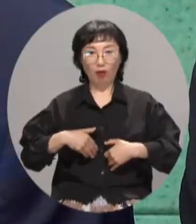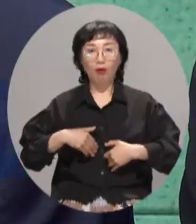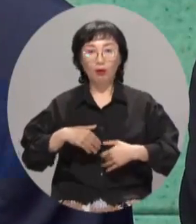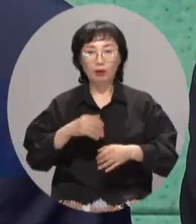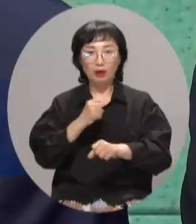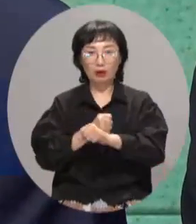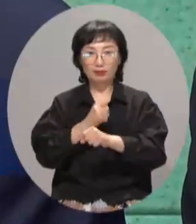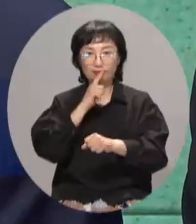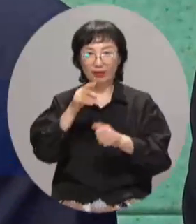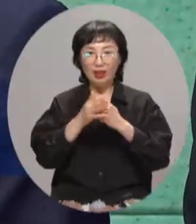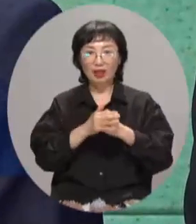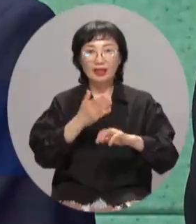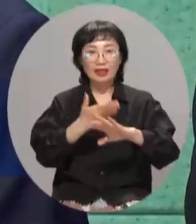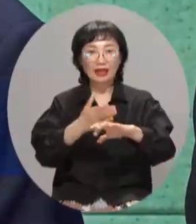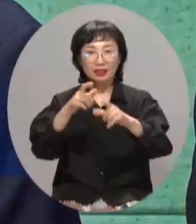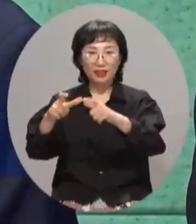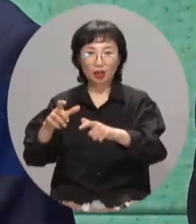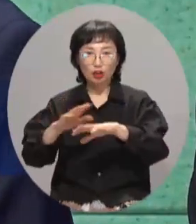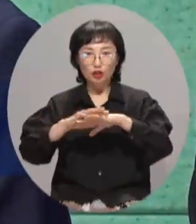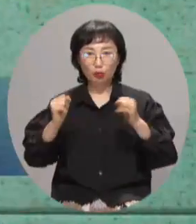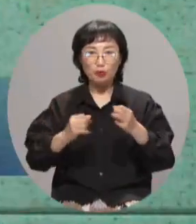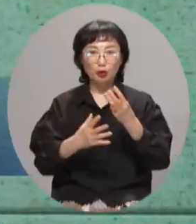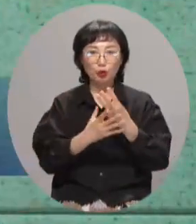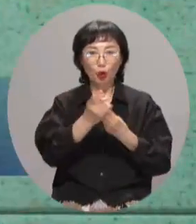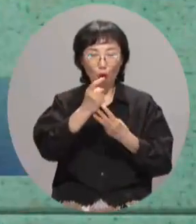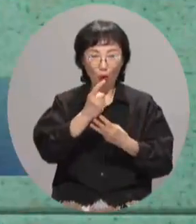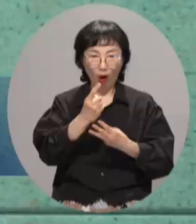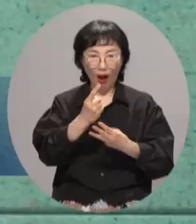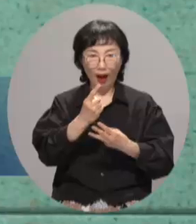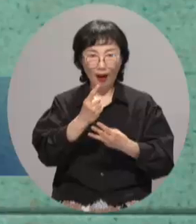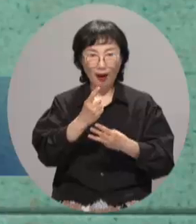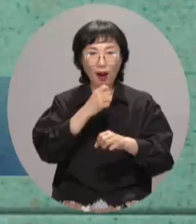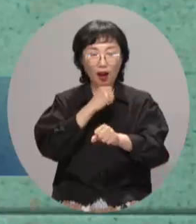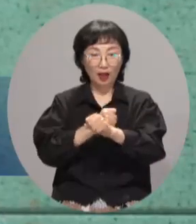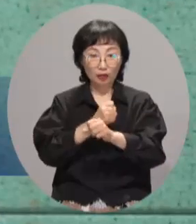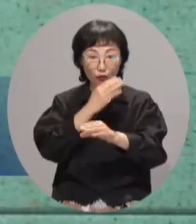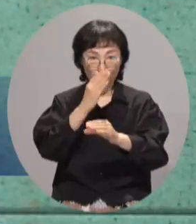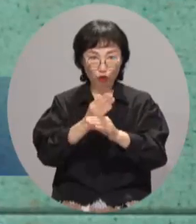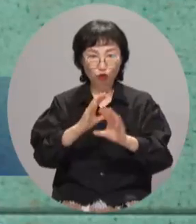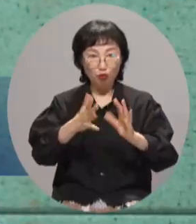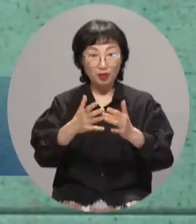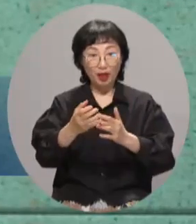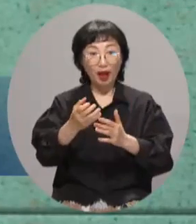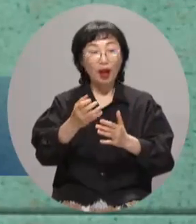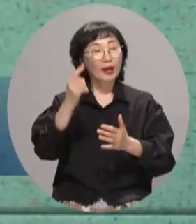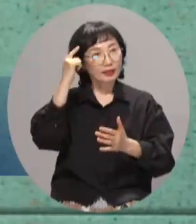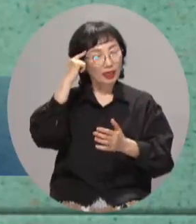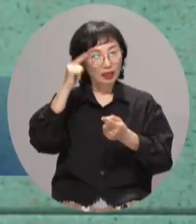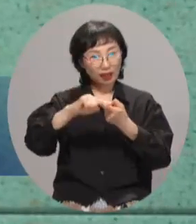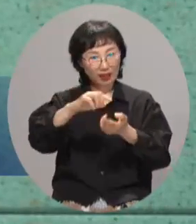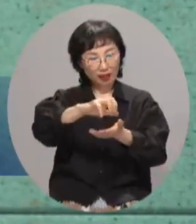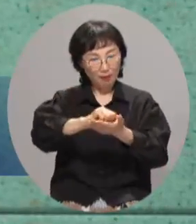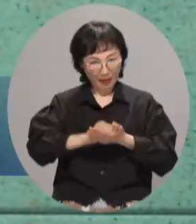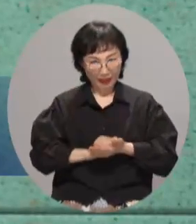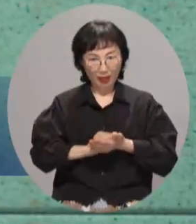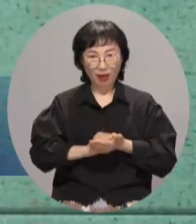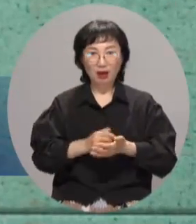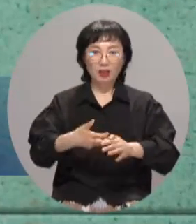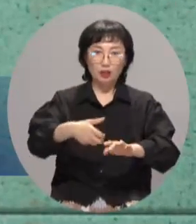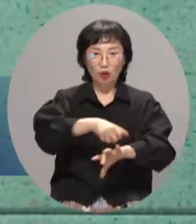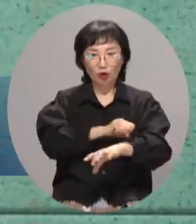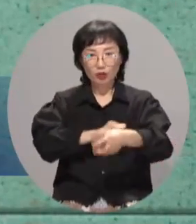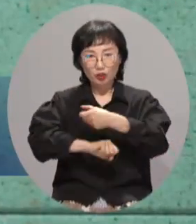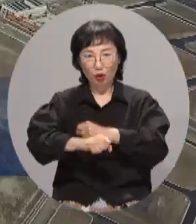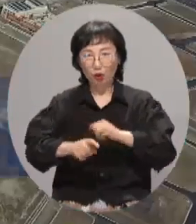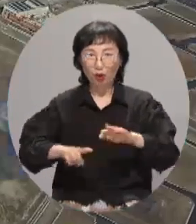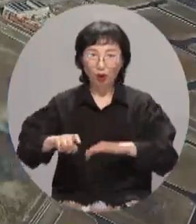대부분 전부 통합시로 나가고 있습니다. 군민의 의견을 이제는 받아들여서 적극적으로